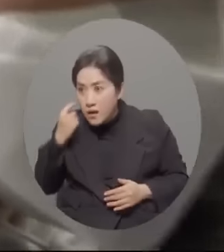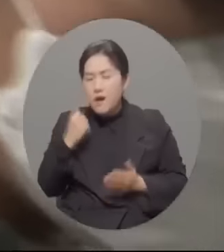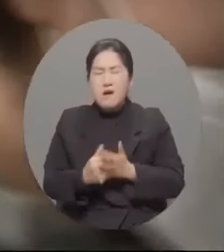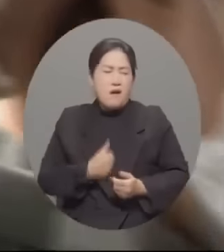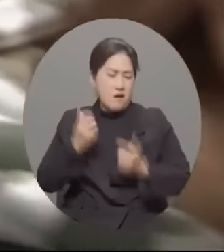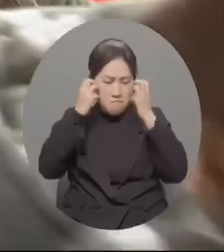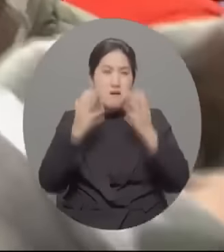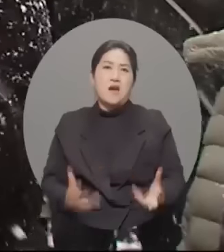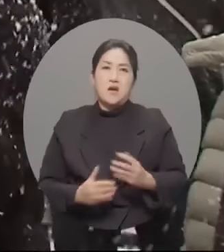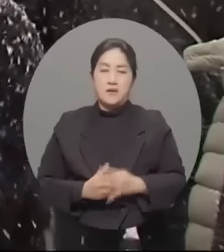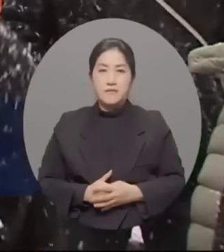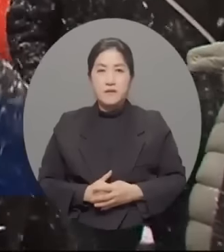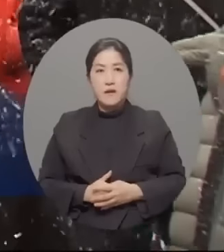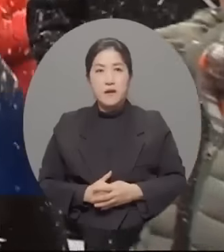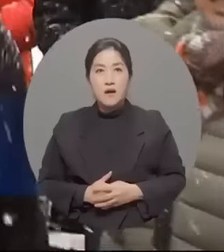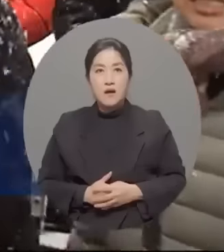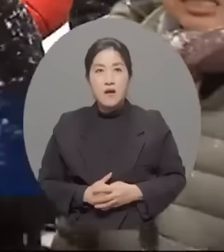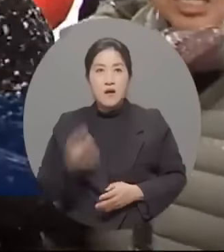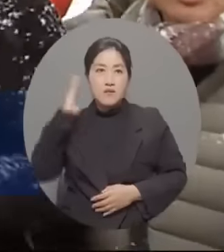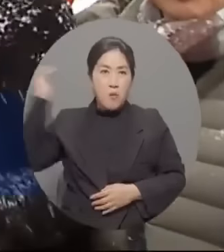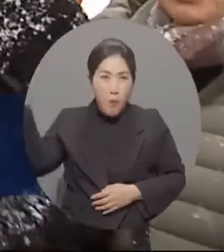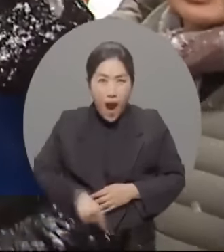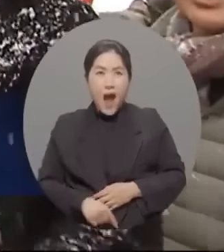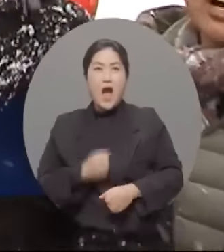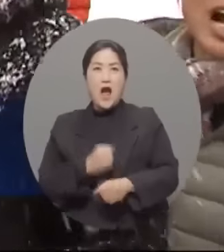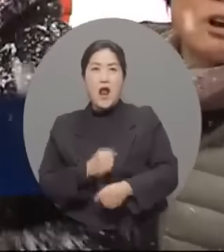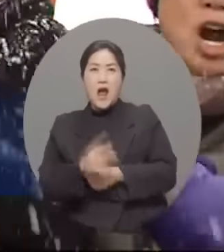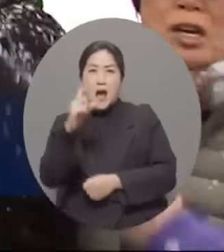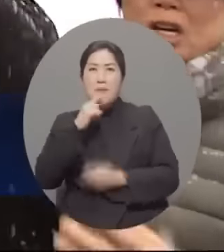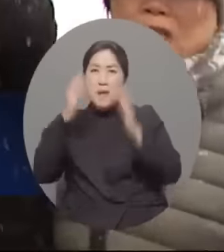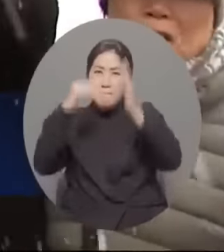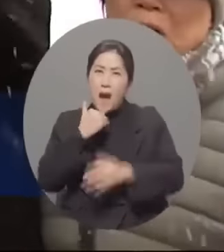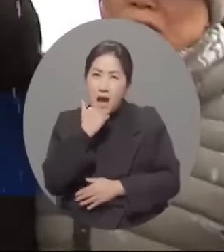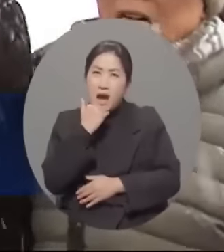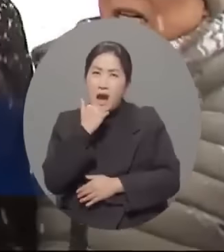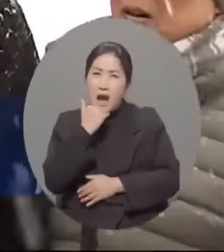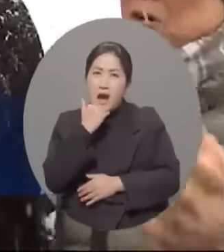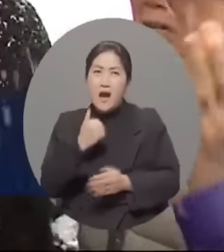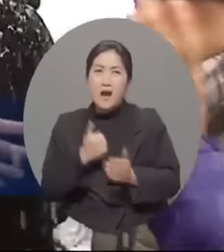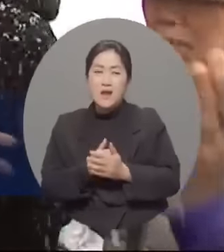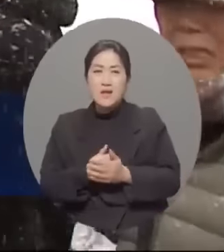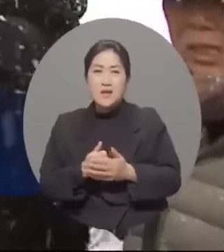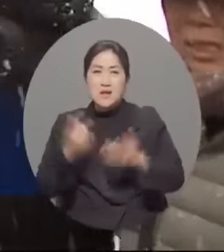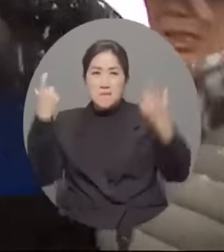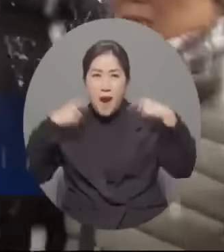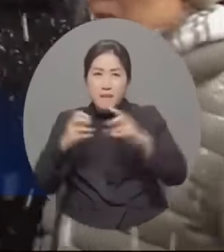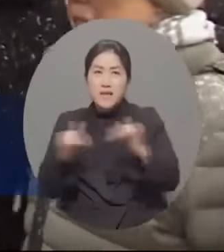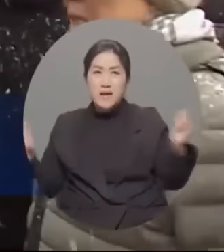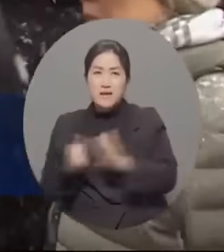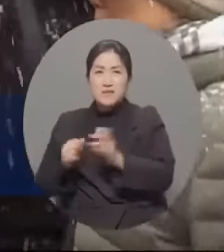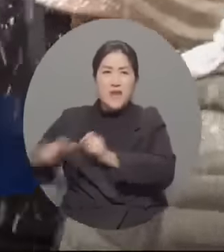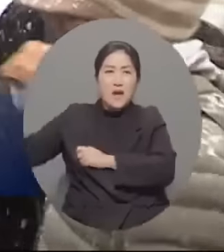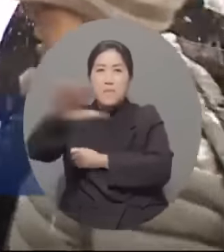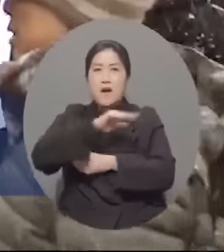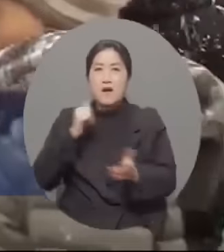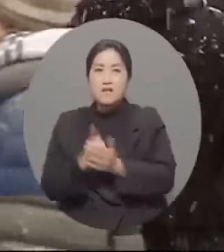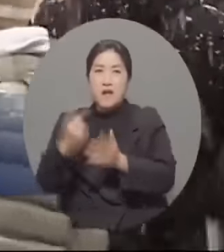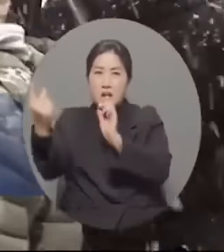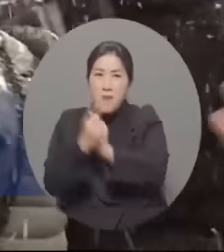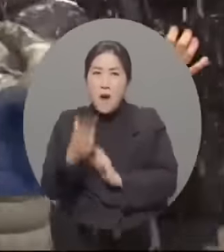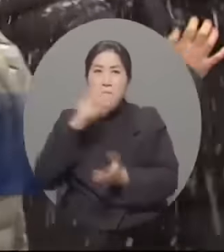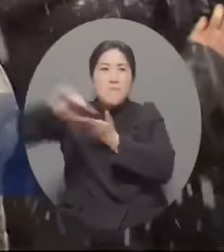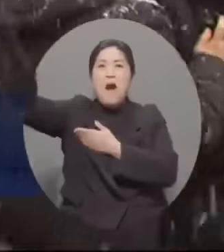분통을 터뜨렸습니다. VIP 공간에서 그거 하나 바로 기다리고 어디 날 받는다 대단인데 근데 한번